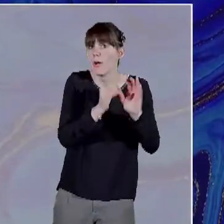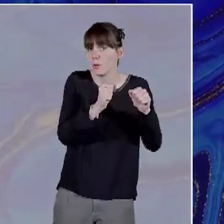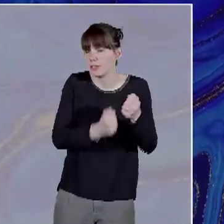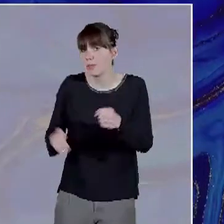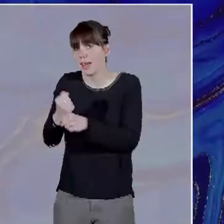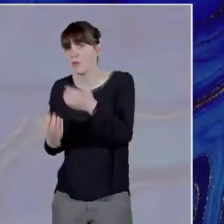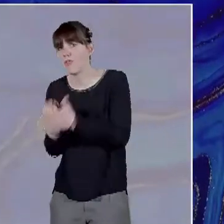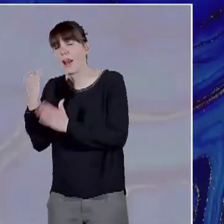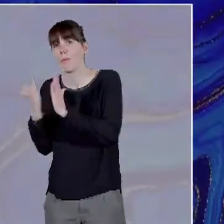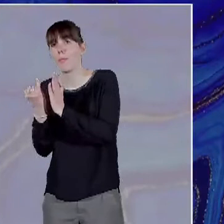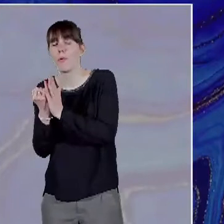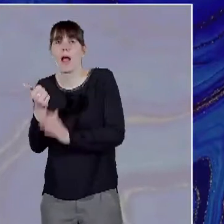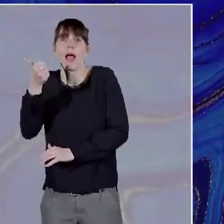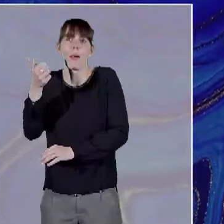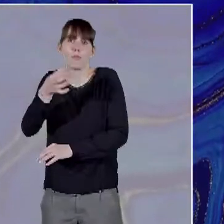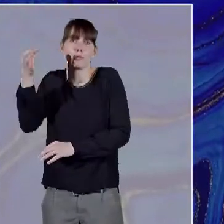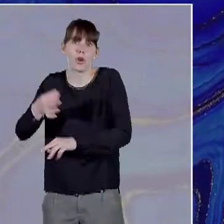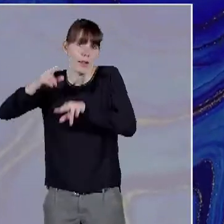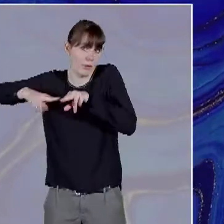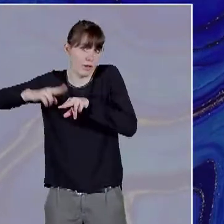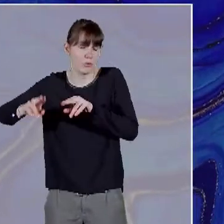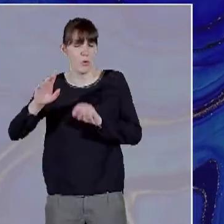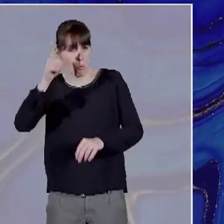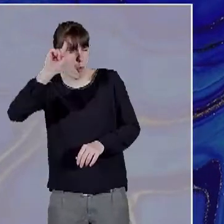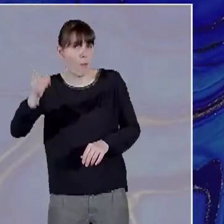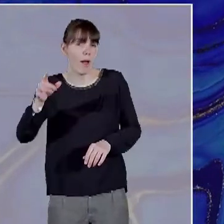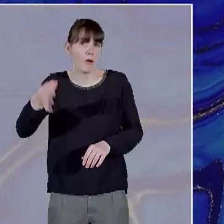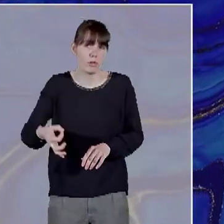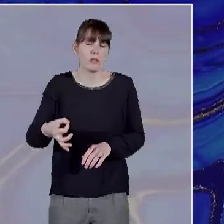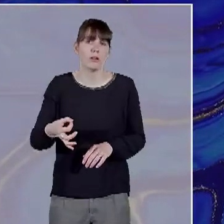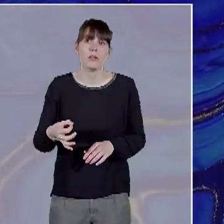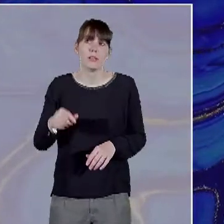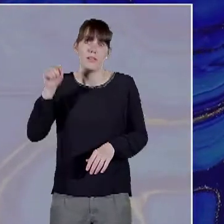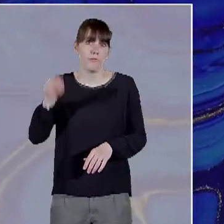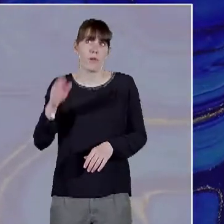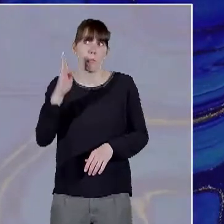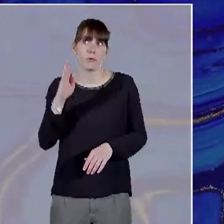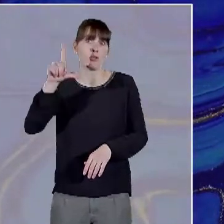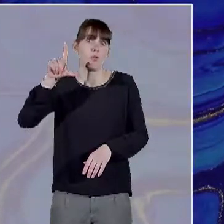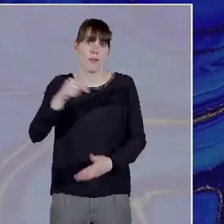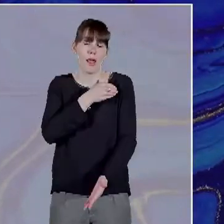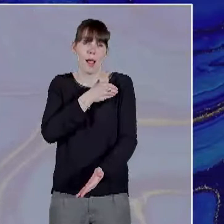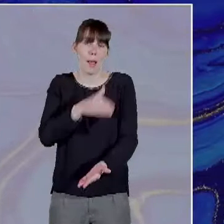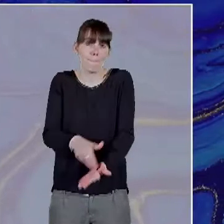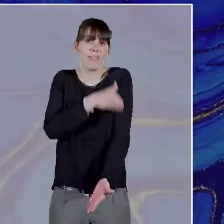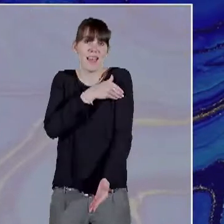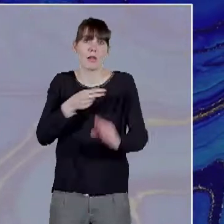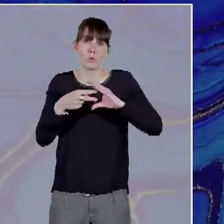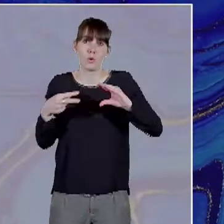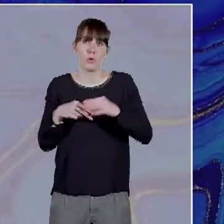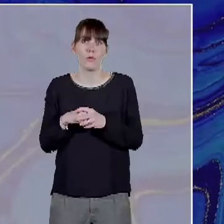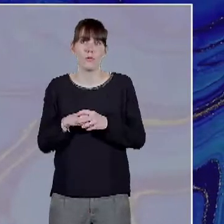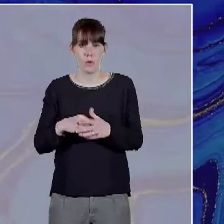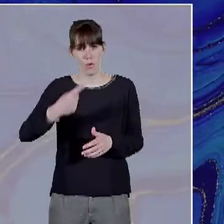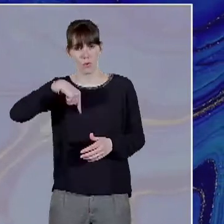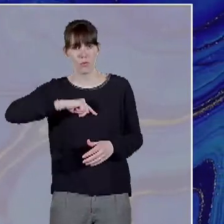large, public, privé, je pense qu'il voilà, il faut se dire, il faut qu'on dégage 20 milliards d'euros. Et on s'est bien débrouillé pour financer le Grand Paris Express